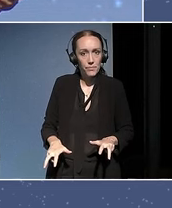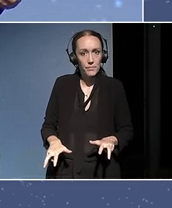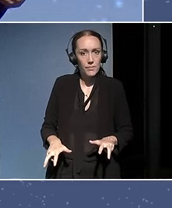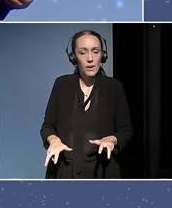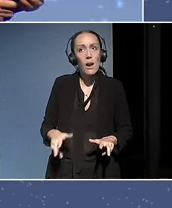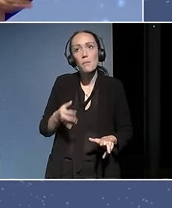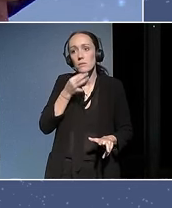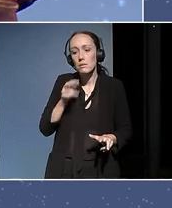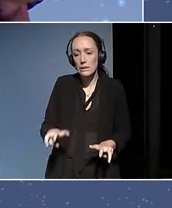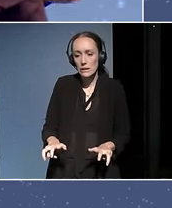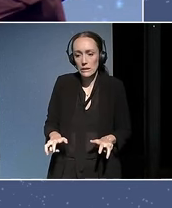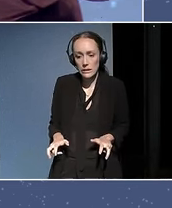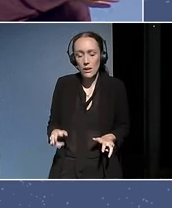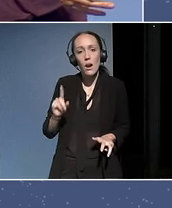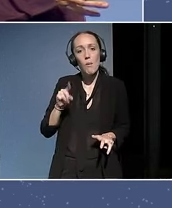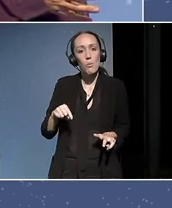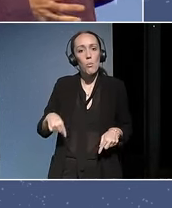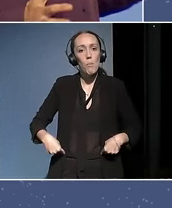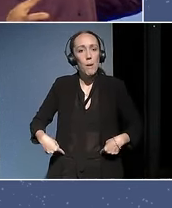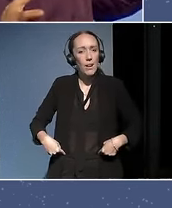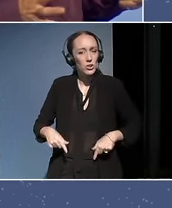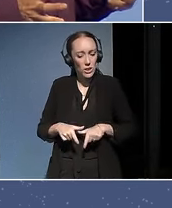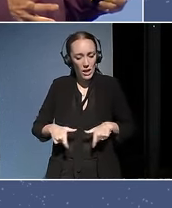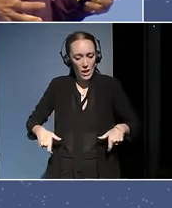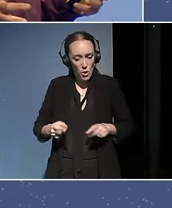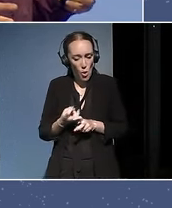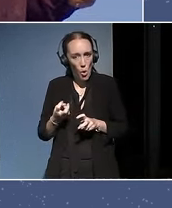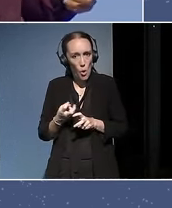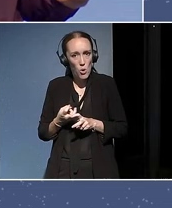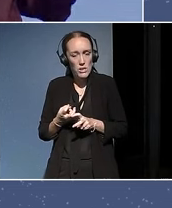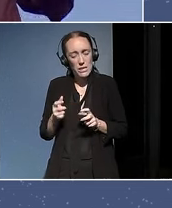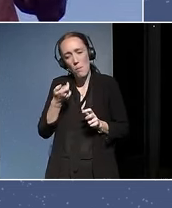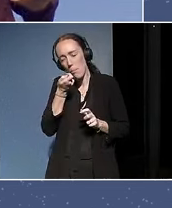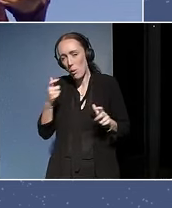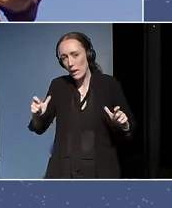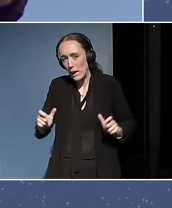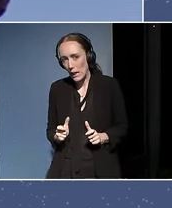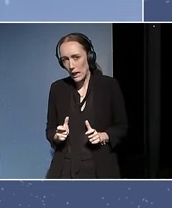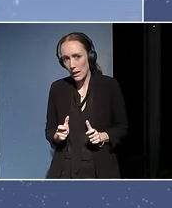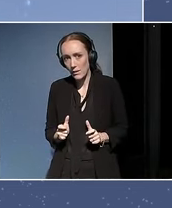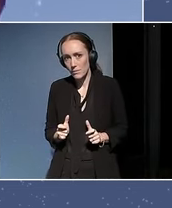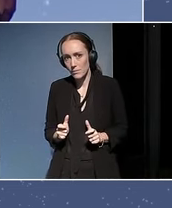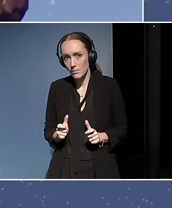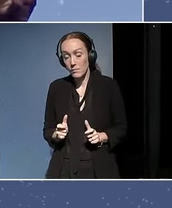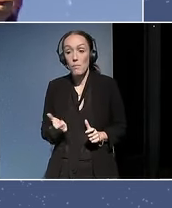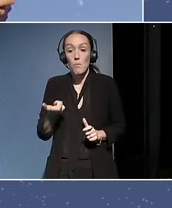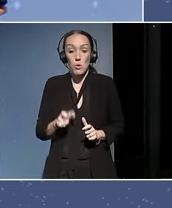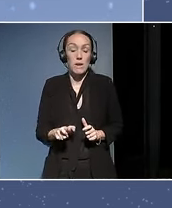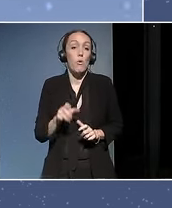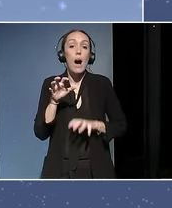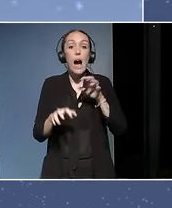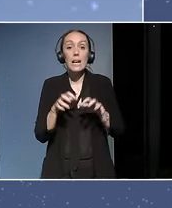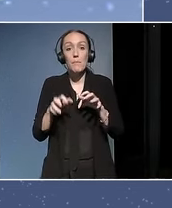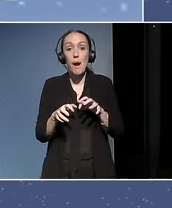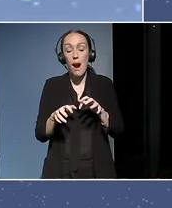dell'animale tantè vero che anche il bacino è un po' sottodimensionato il bacino nei bipedi sostiene tutto il corpo Tutto il